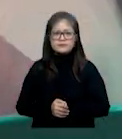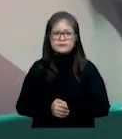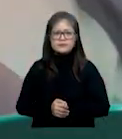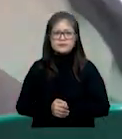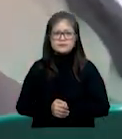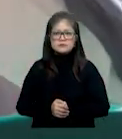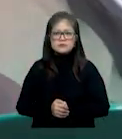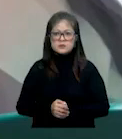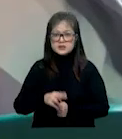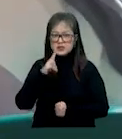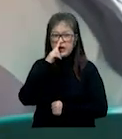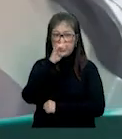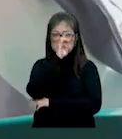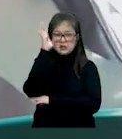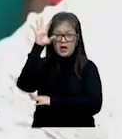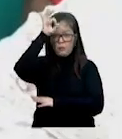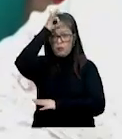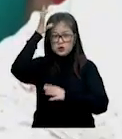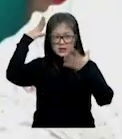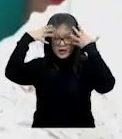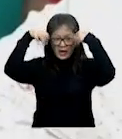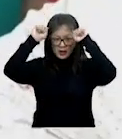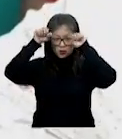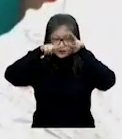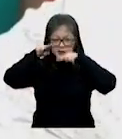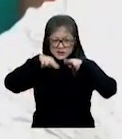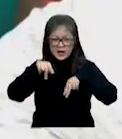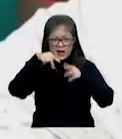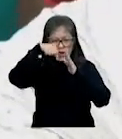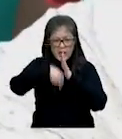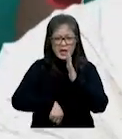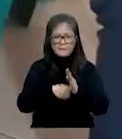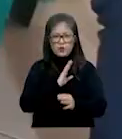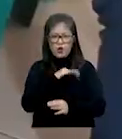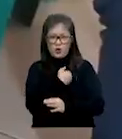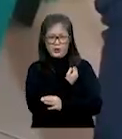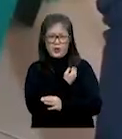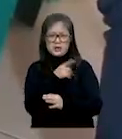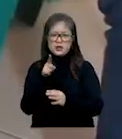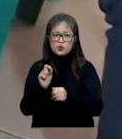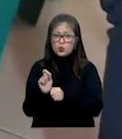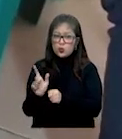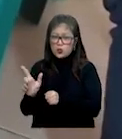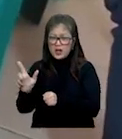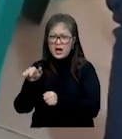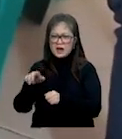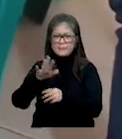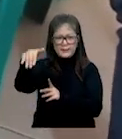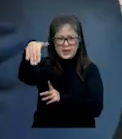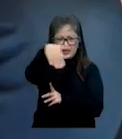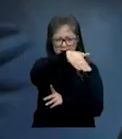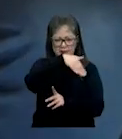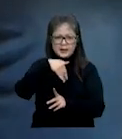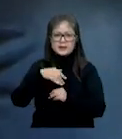Senin siang Polres Garut mendalami dan meminta keterangan korban pinjaman fiktif warga desa Sukabakti Tarogong Kidul Garut, Jawa Barat. Para korban